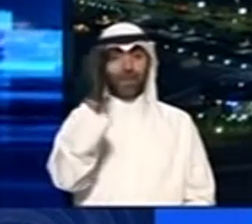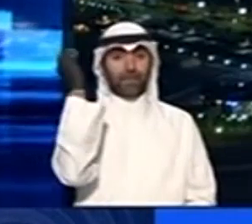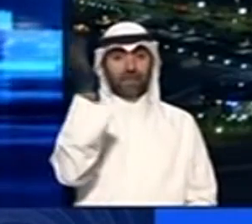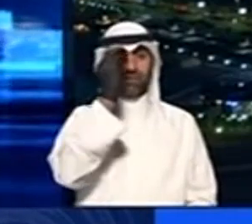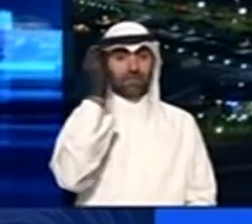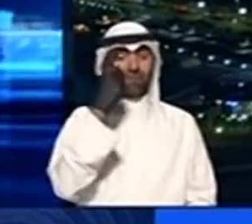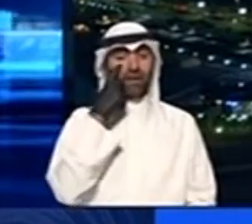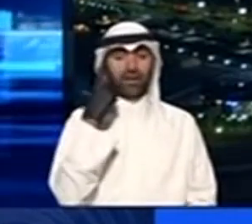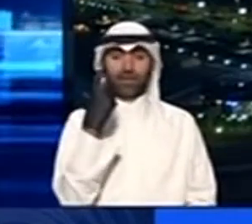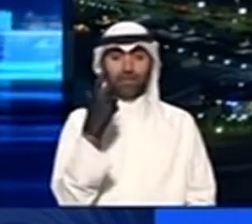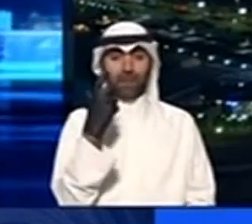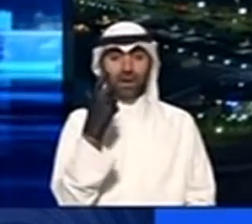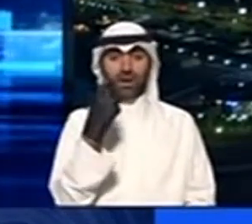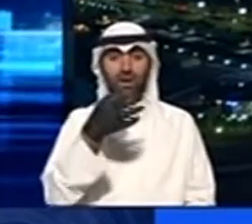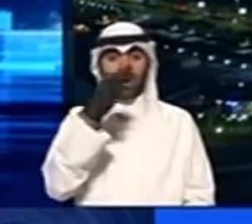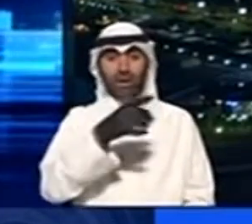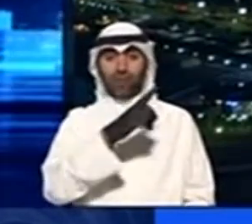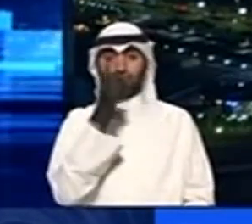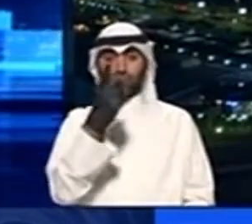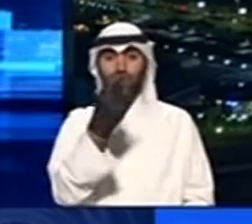عندنا كذلك